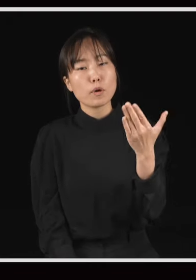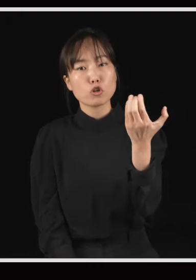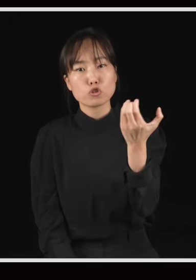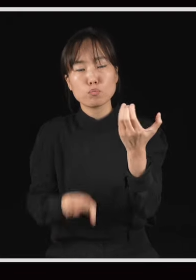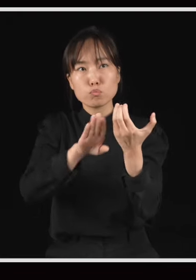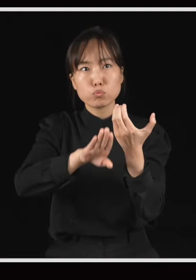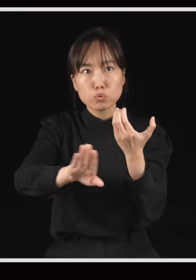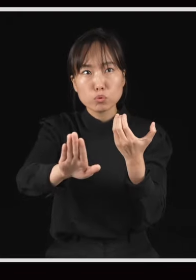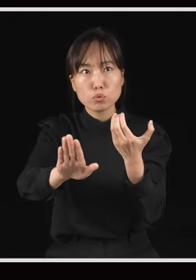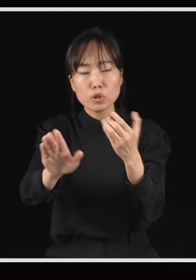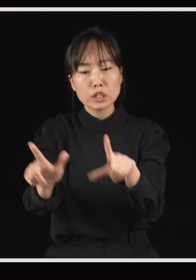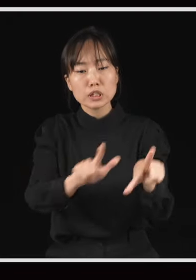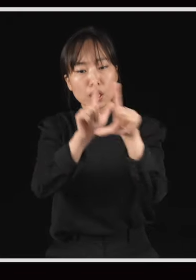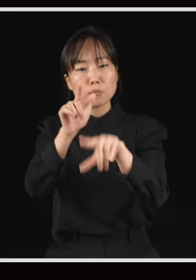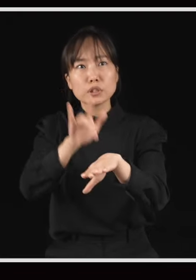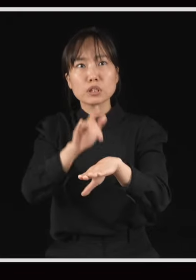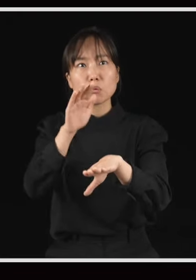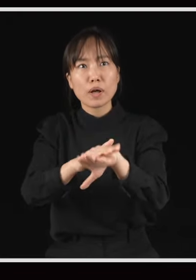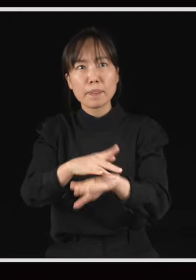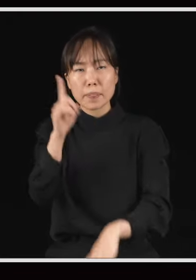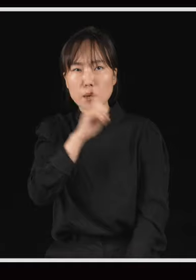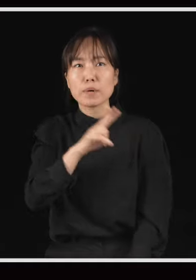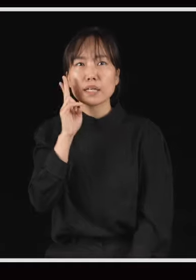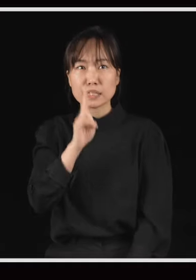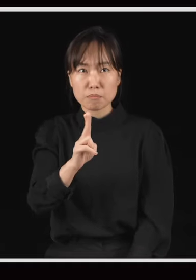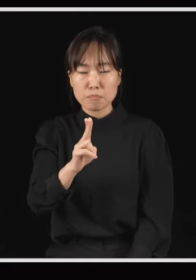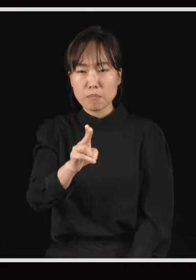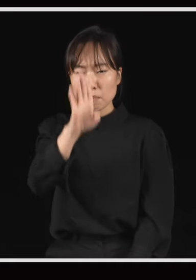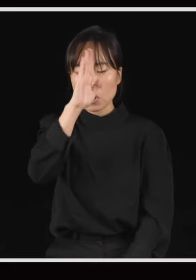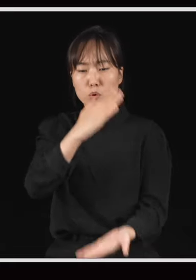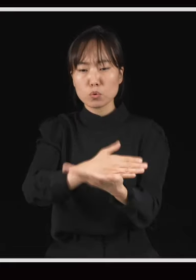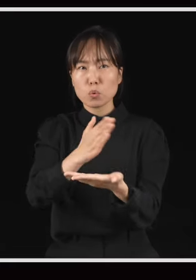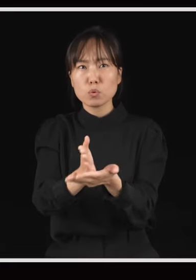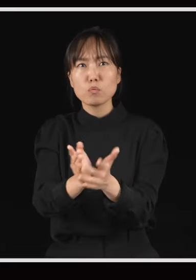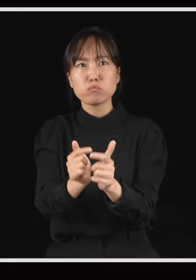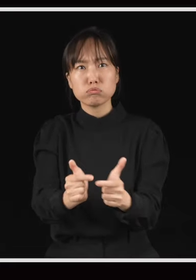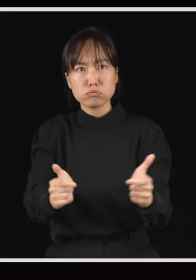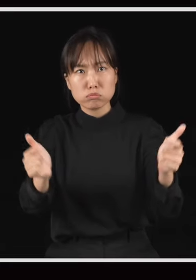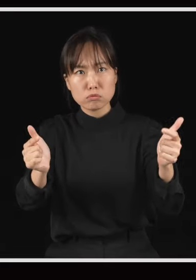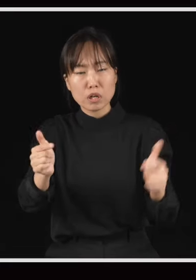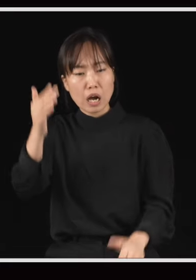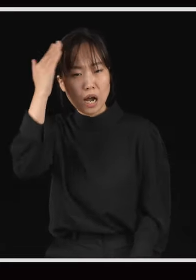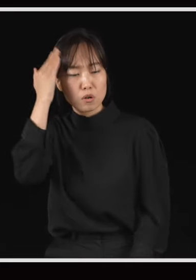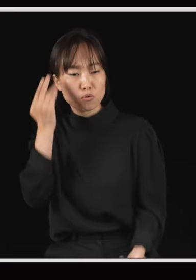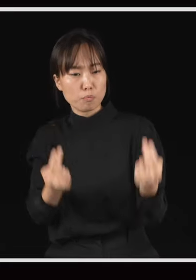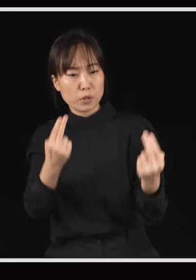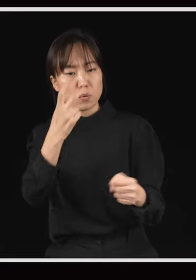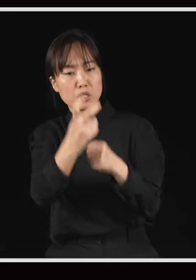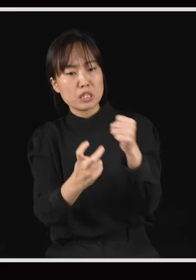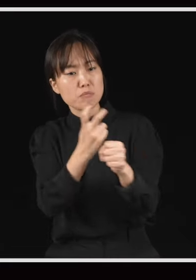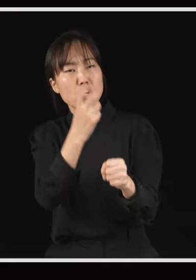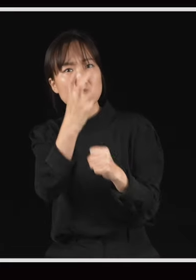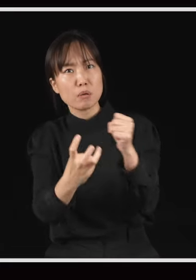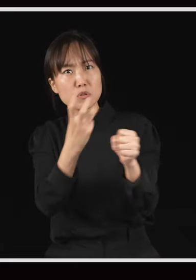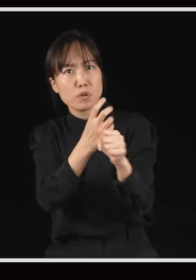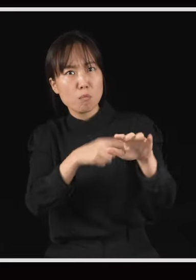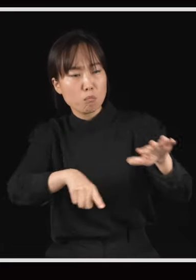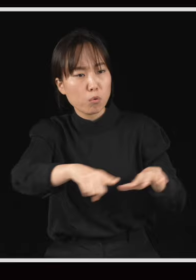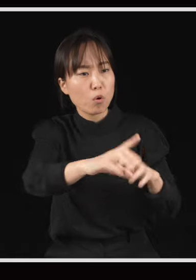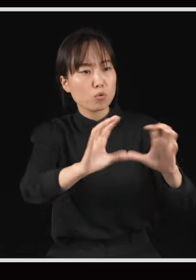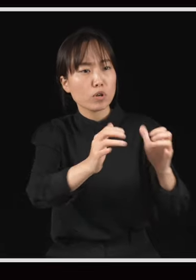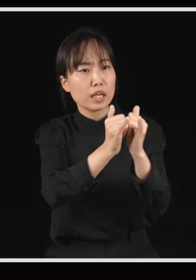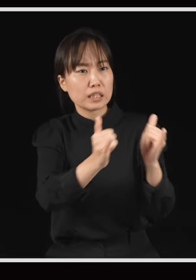90년대 이후로 사람들의 생활 습관이 나빠지고 만성 질환의 개수가 늘고 우리나라보다 20, 30년 앞서간 선진국들의 국민들의